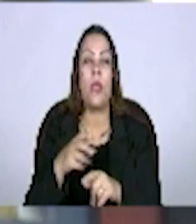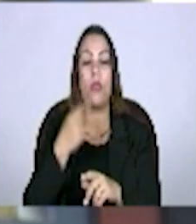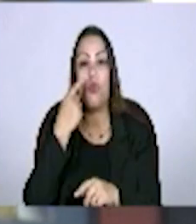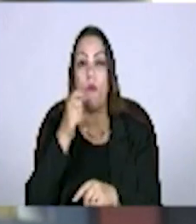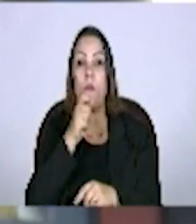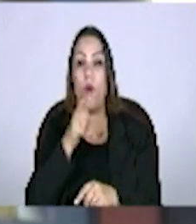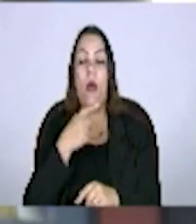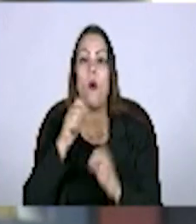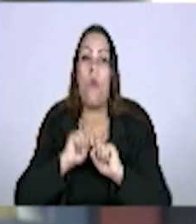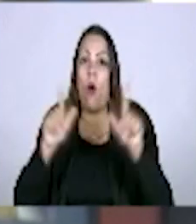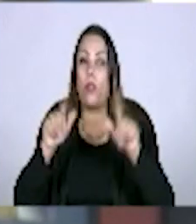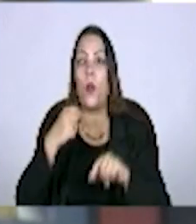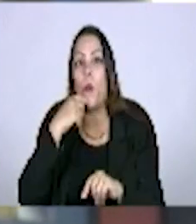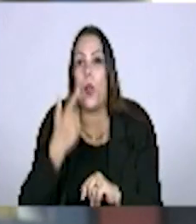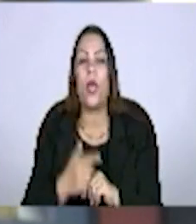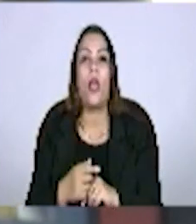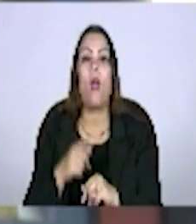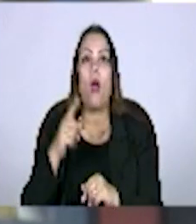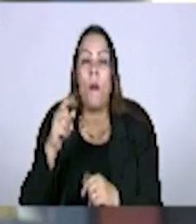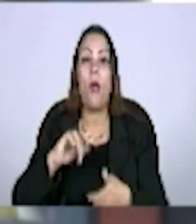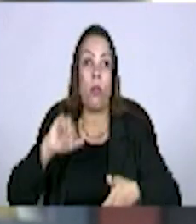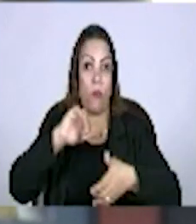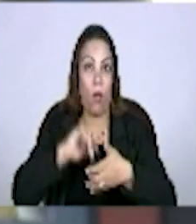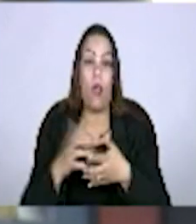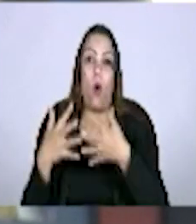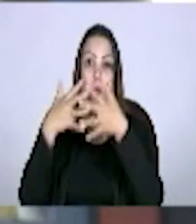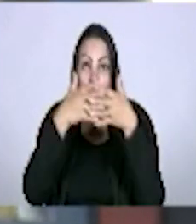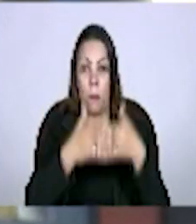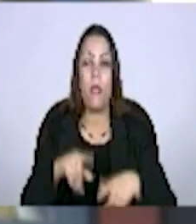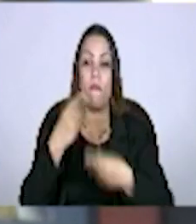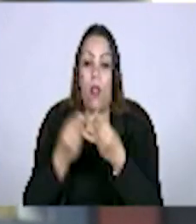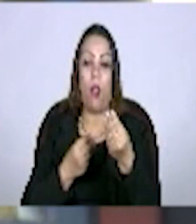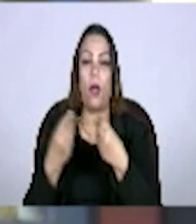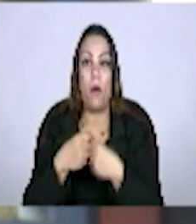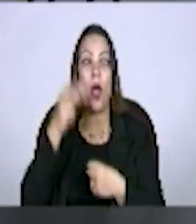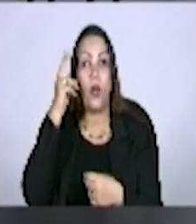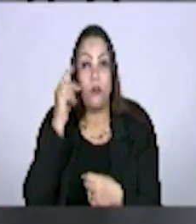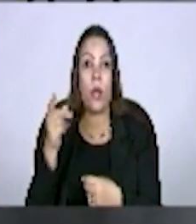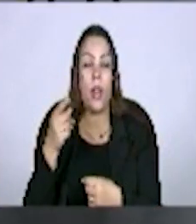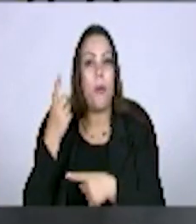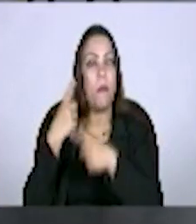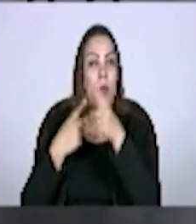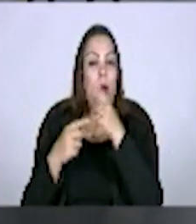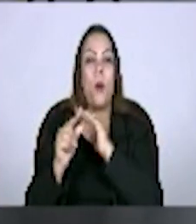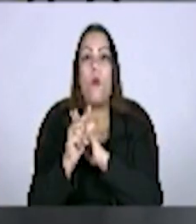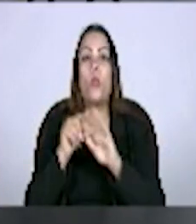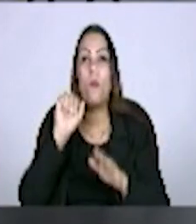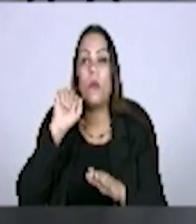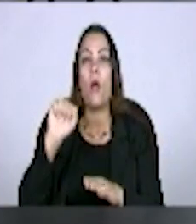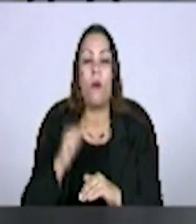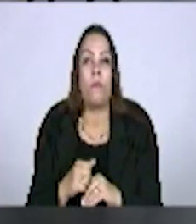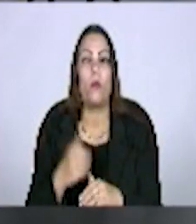ذكر انه قال له صراحه قال له حلفاء الولايات المتحده في علاقتهم باسرائيل بيراجعوا مواقفهم